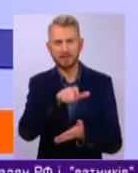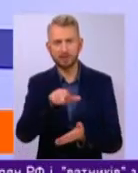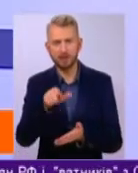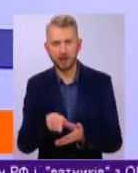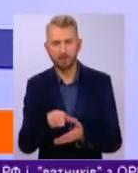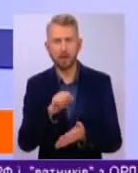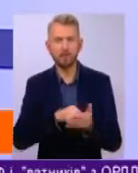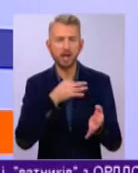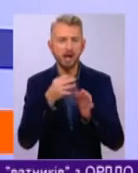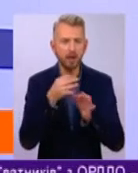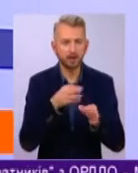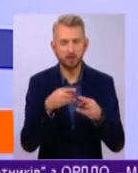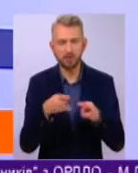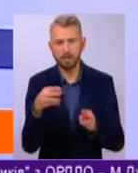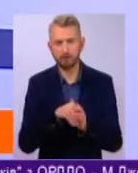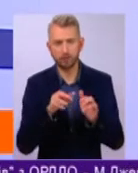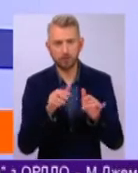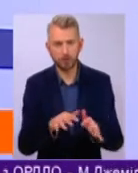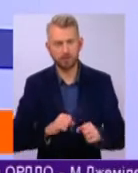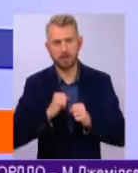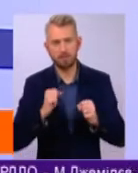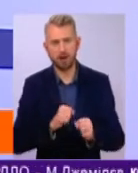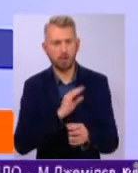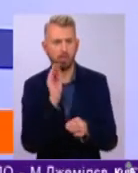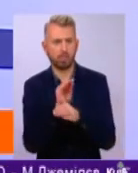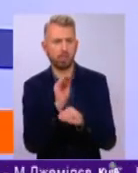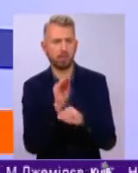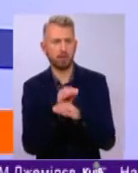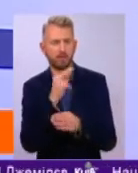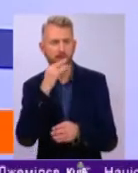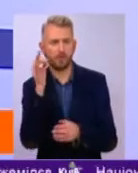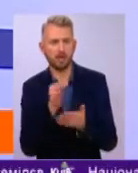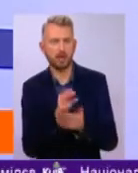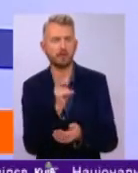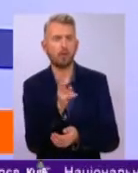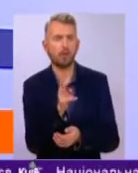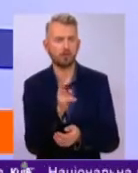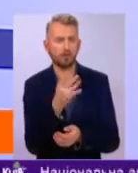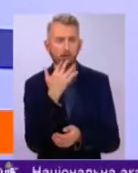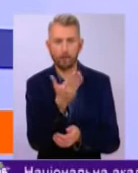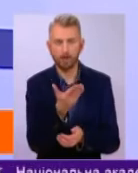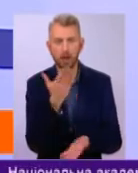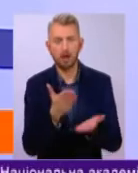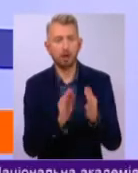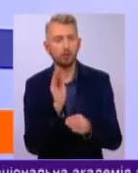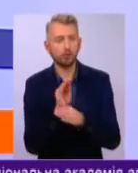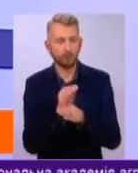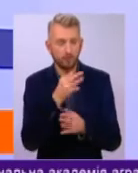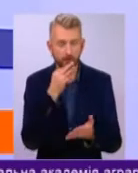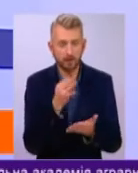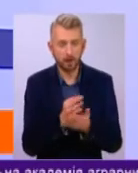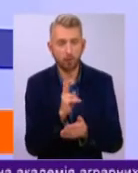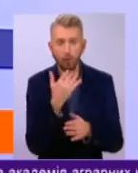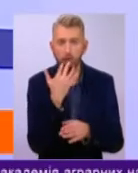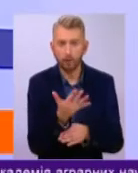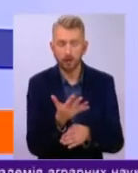від радників Міністерства внутрішніх справ, намагання перекинути цю всю відповідальність на когось ззовні. ззовні. Але якщо перекидати цю відповідальність на когось ззовні,